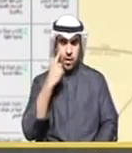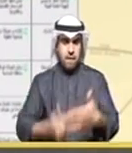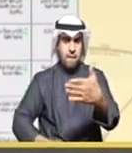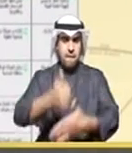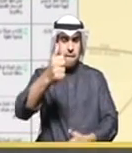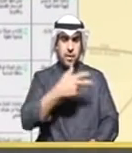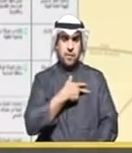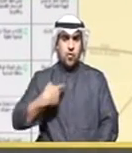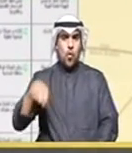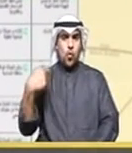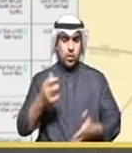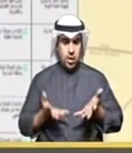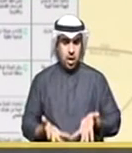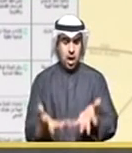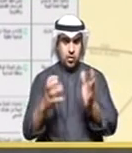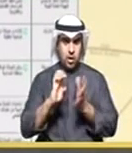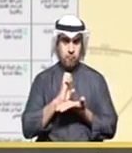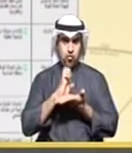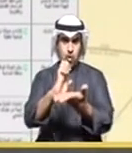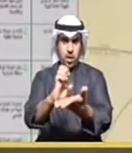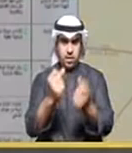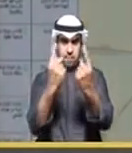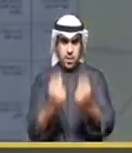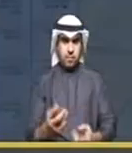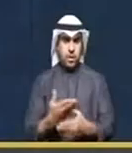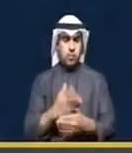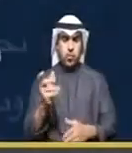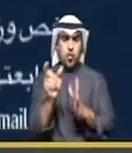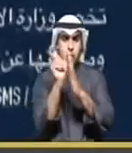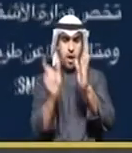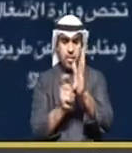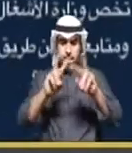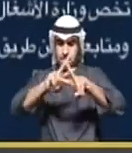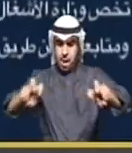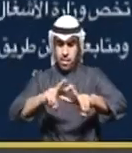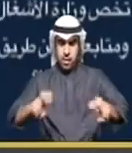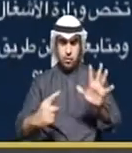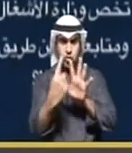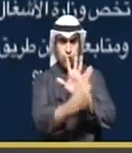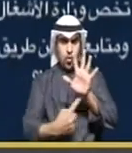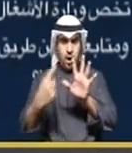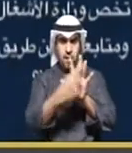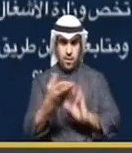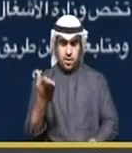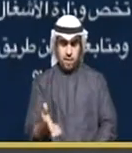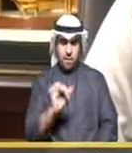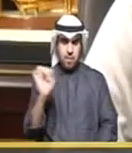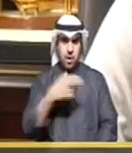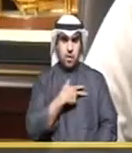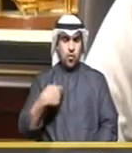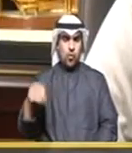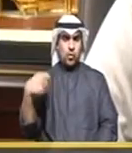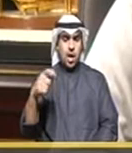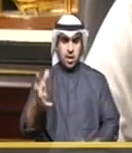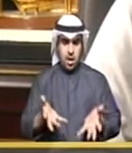وزارة الأشغال العامة الجوائز هما نظام مستكشف المشاريع الجغرافية وتطبيق طوارئ الأشغال 150.